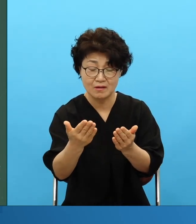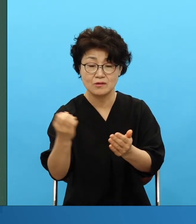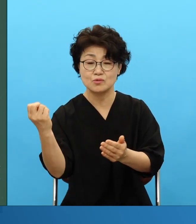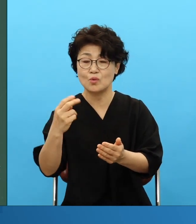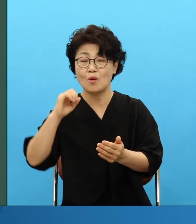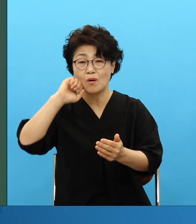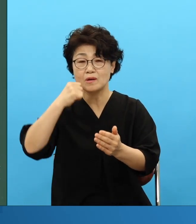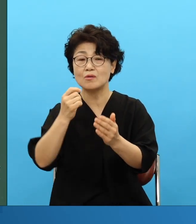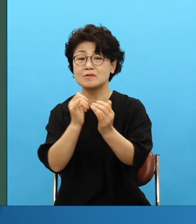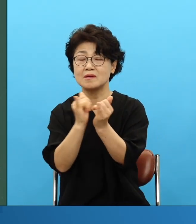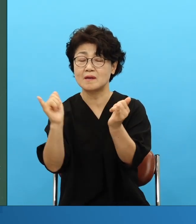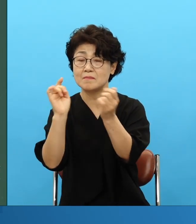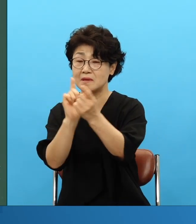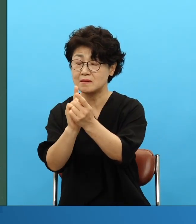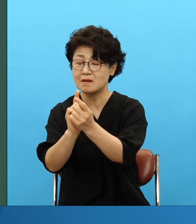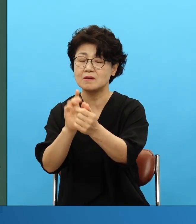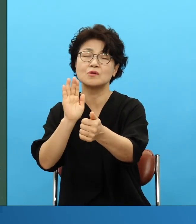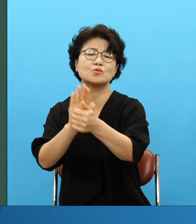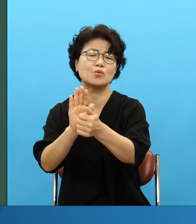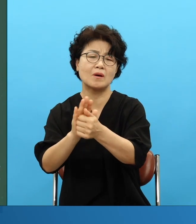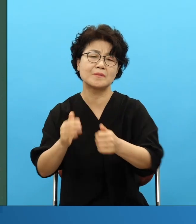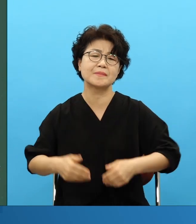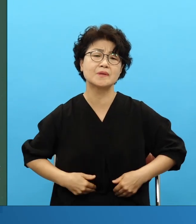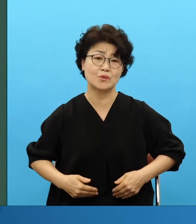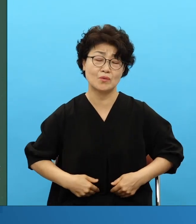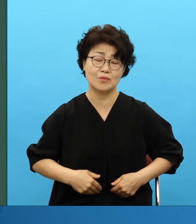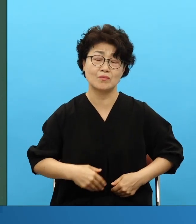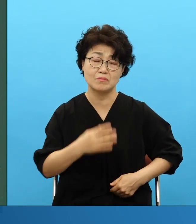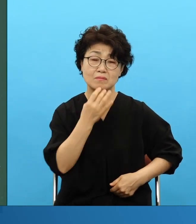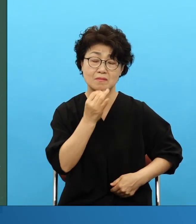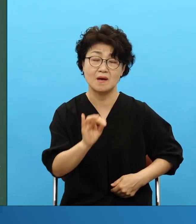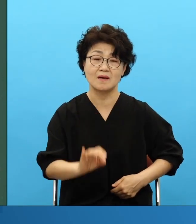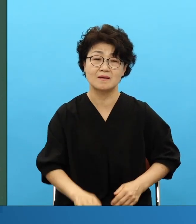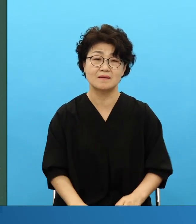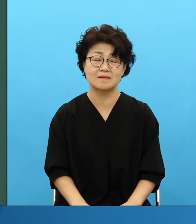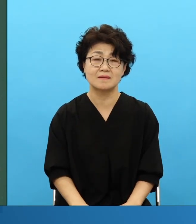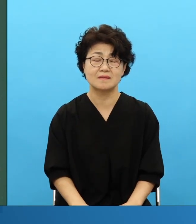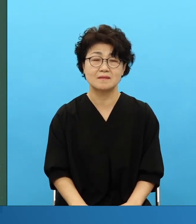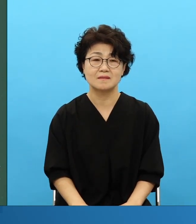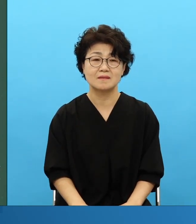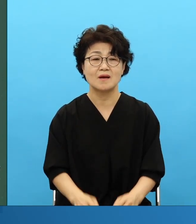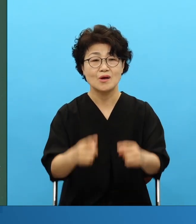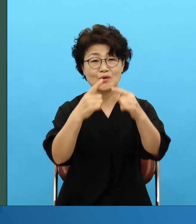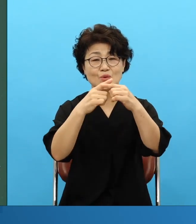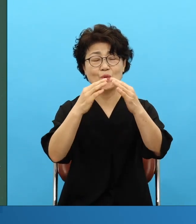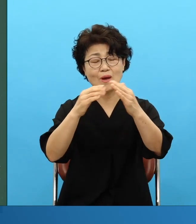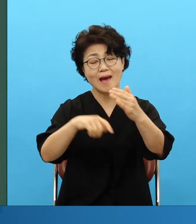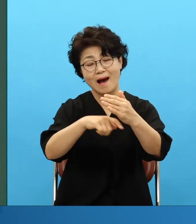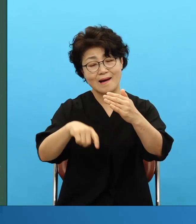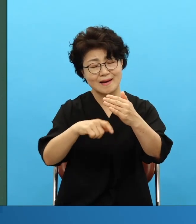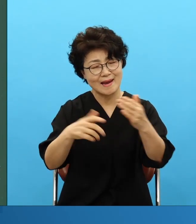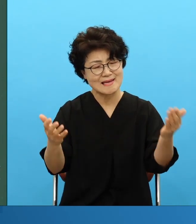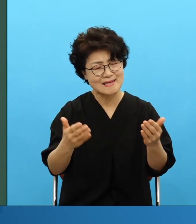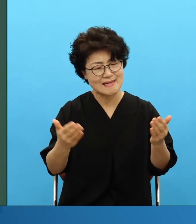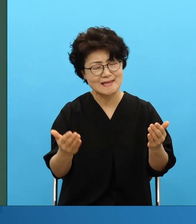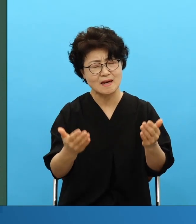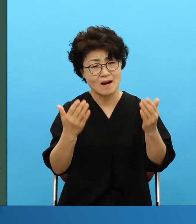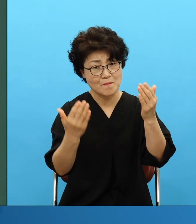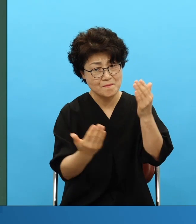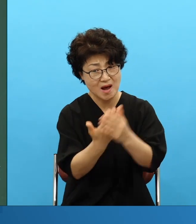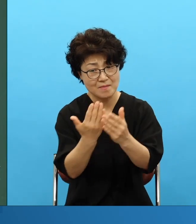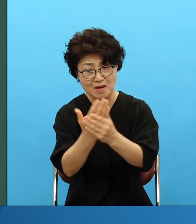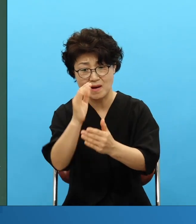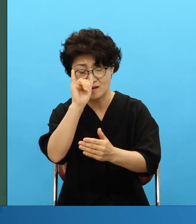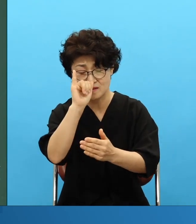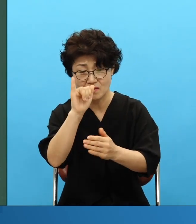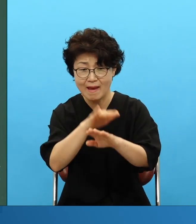new believer comes, we have to guide them. When people have hardship, we have to help them. 그러다 보면 교회 안에 일도 많이 생긴다. 그러면 일도 해야지. And there's works that